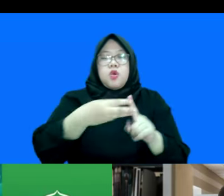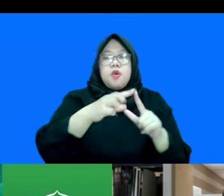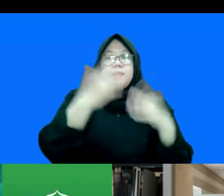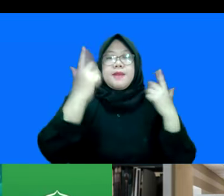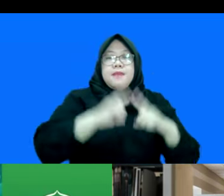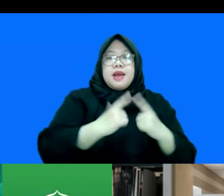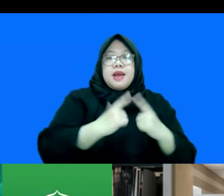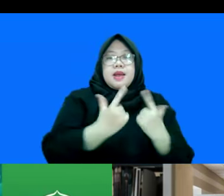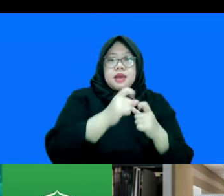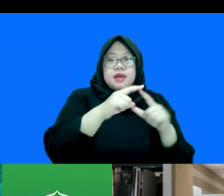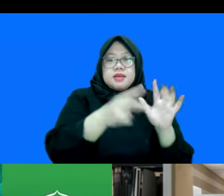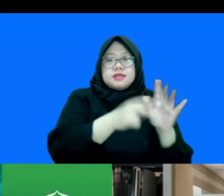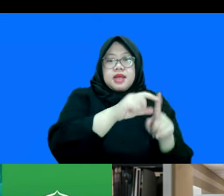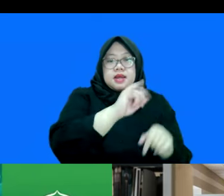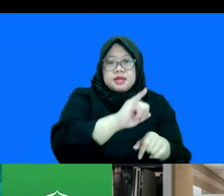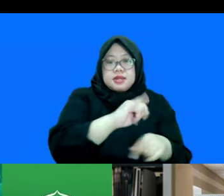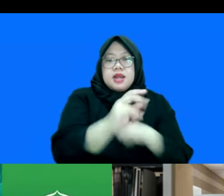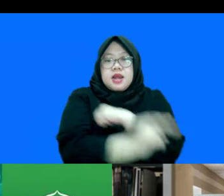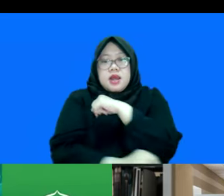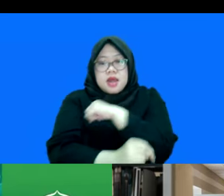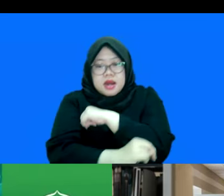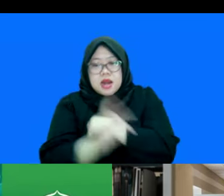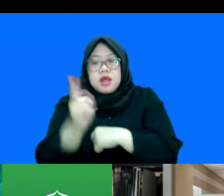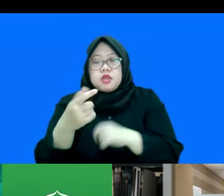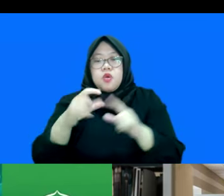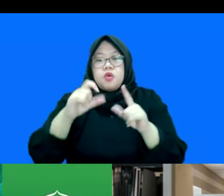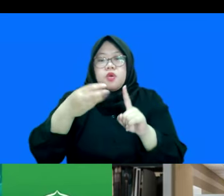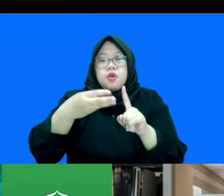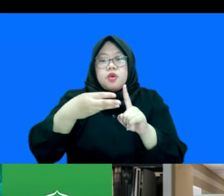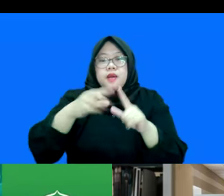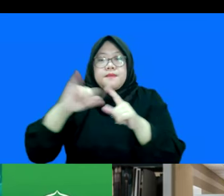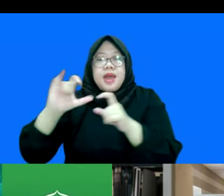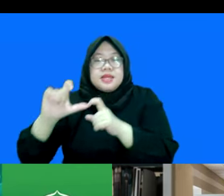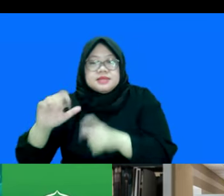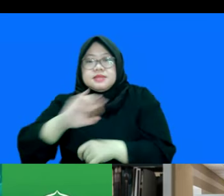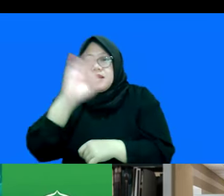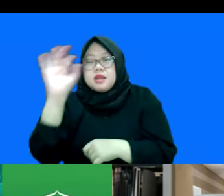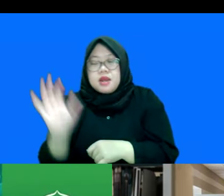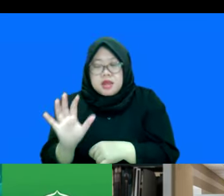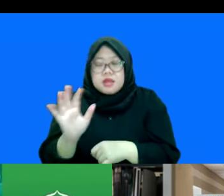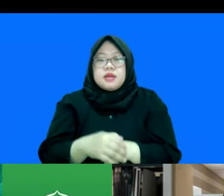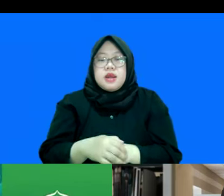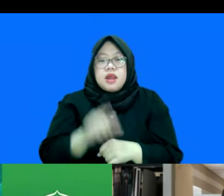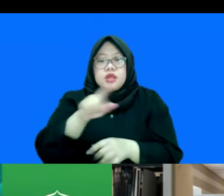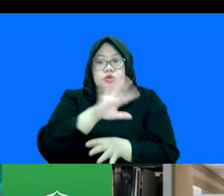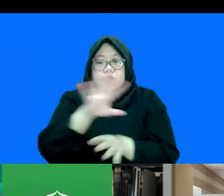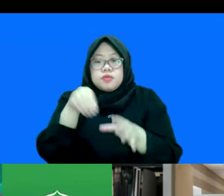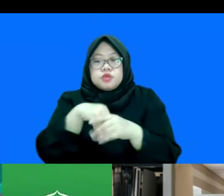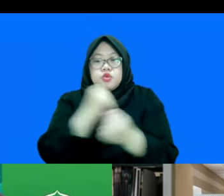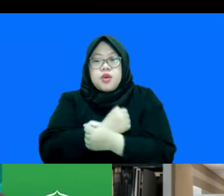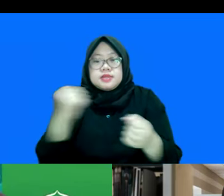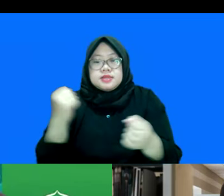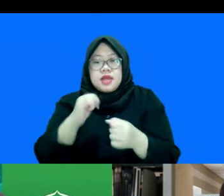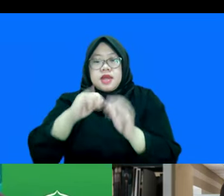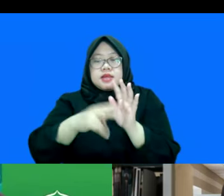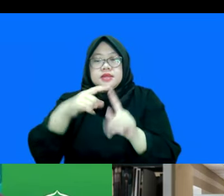dan kewenangan Badan Intelijen BAIS gitu ya, termasuk kewenangan intelijen di